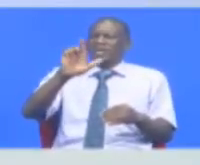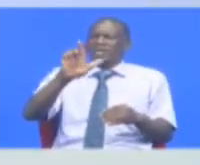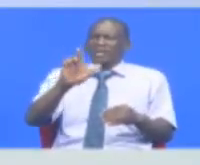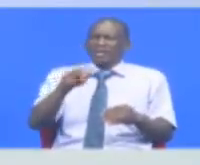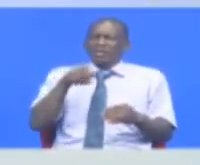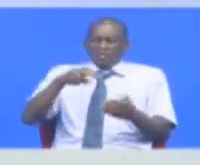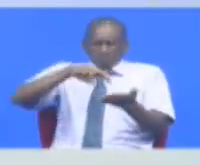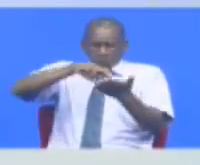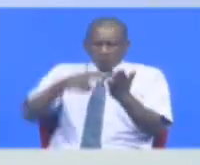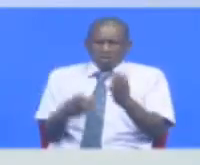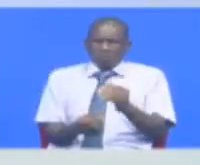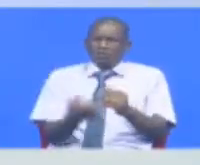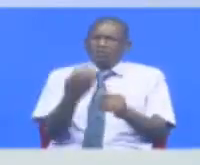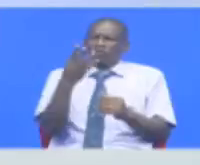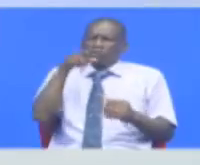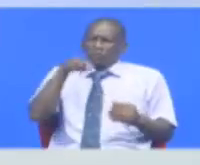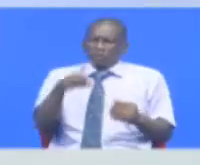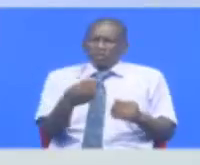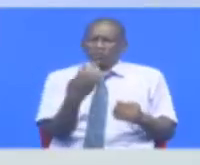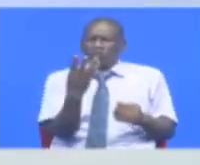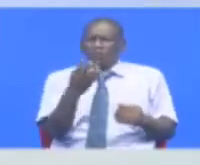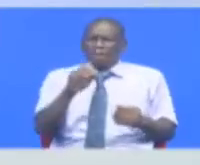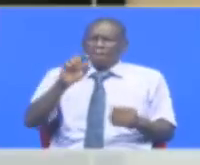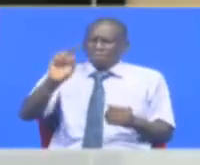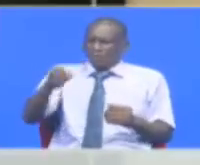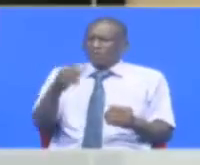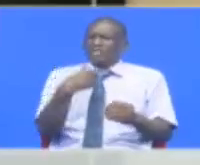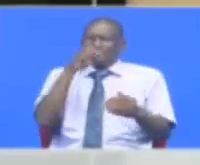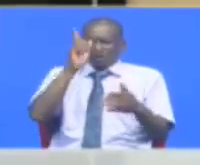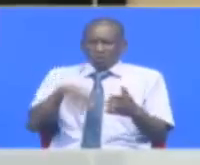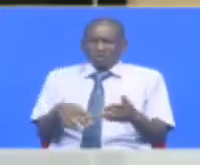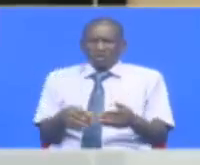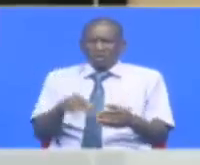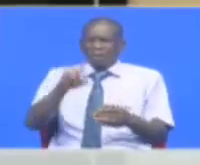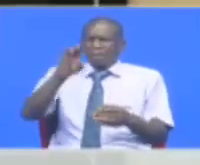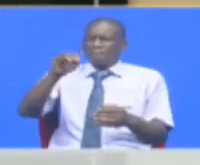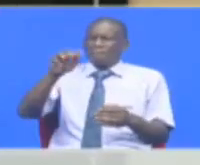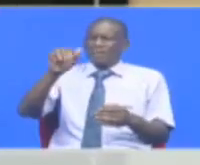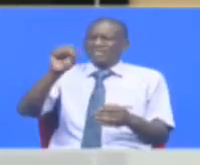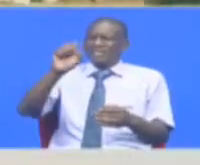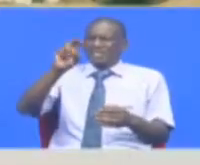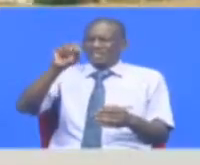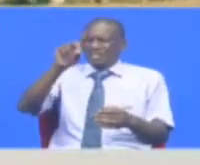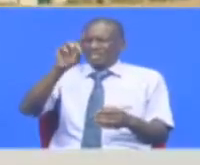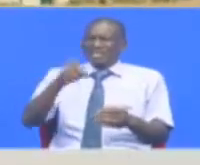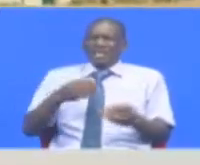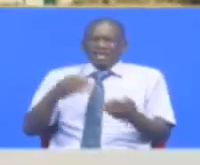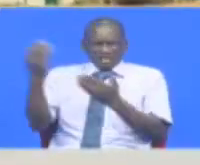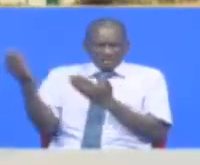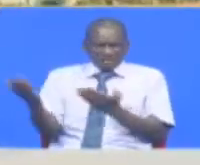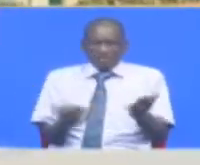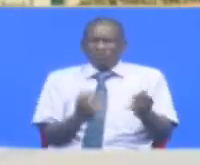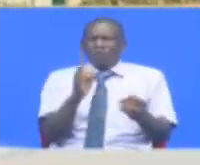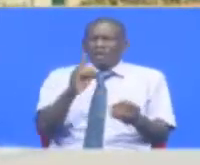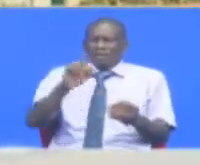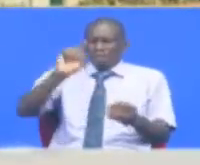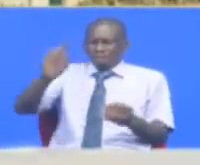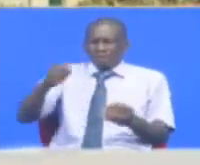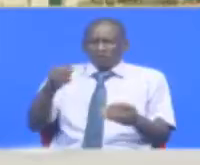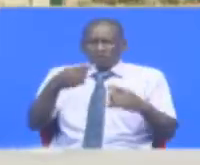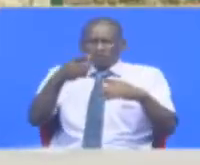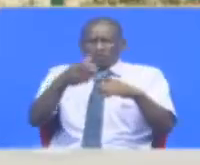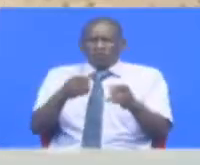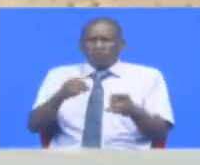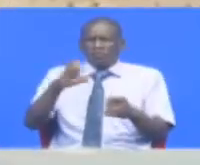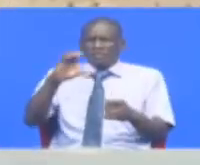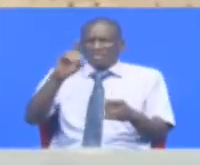ya shilingi milioni 4.4 na inadaiwa kuwa Masinde amepokea malipo ya mwanzo ya shilingi milioni 1 kutoka kwa hazina